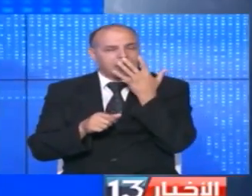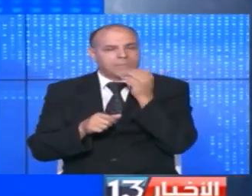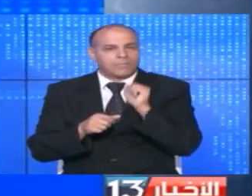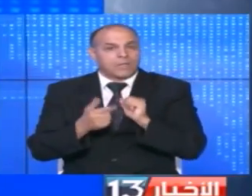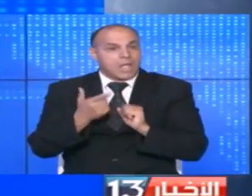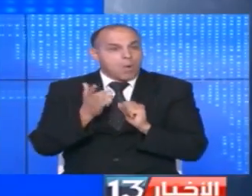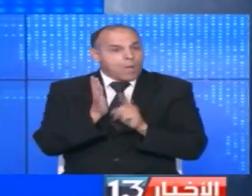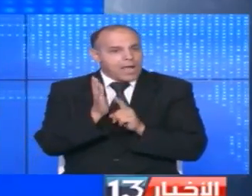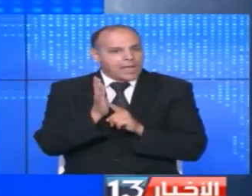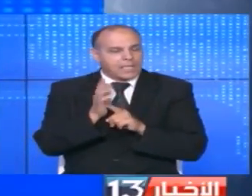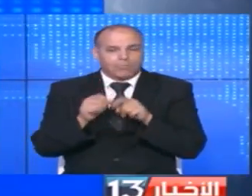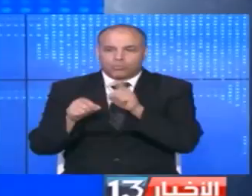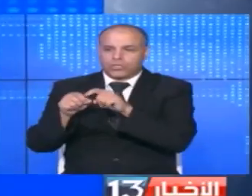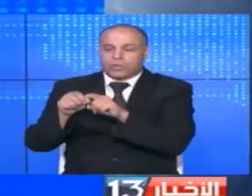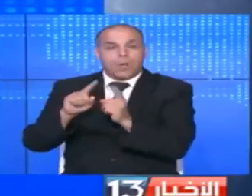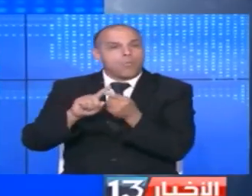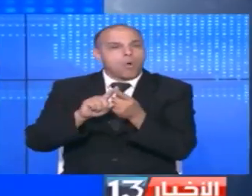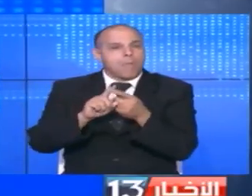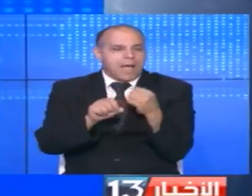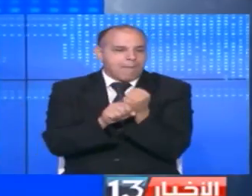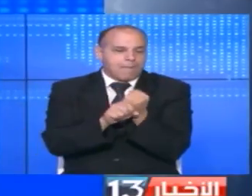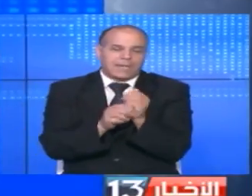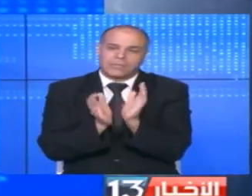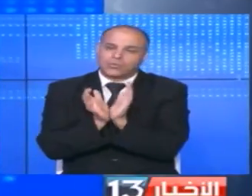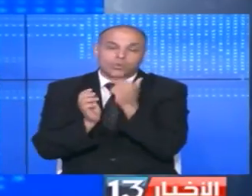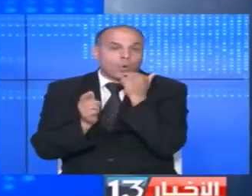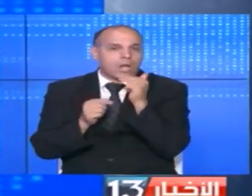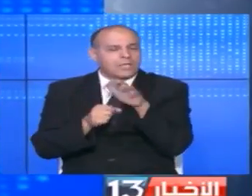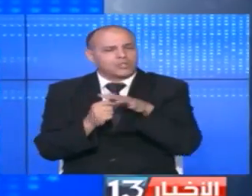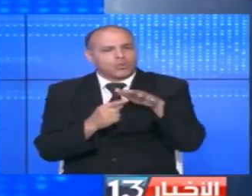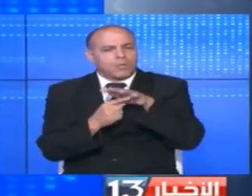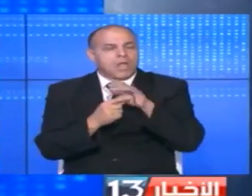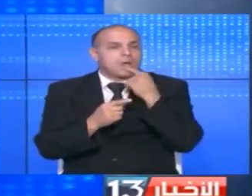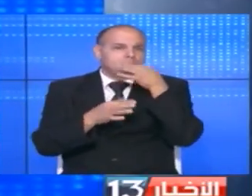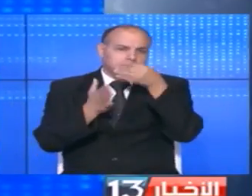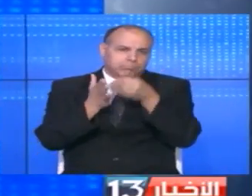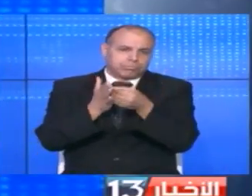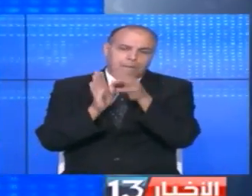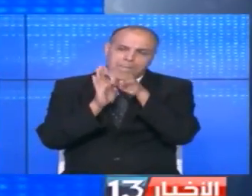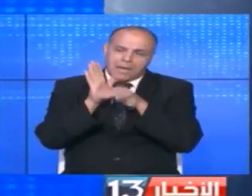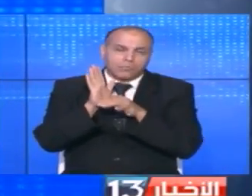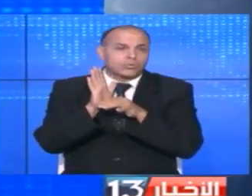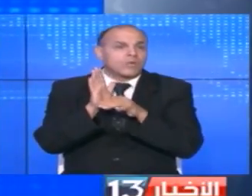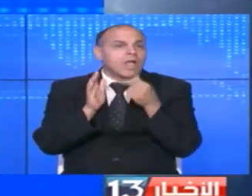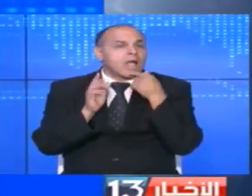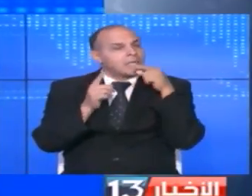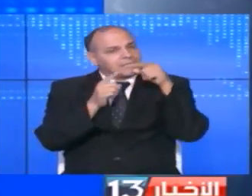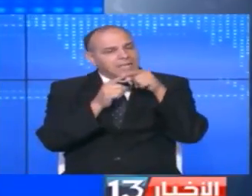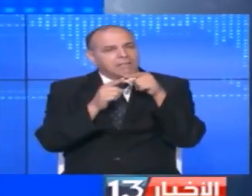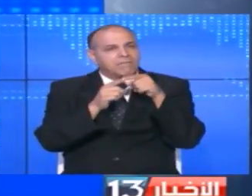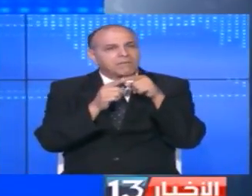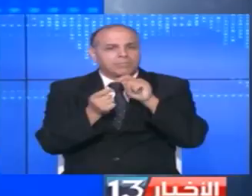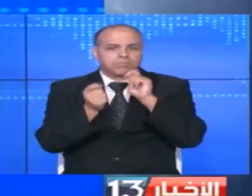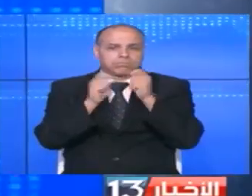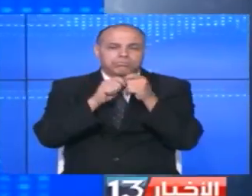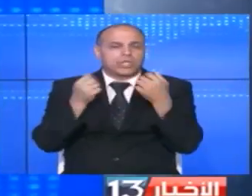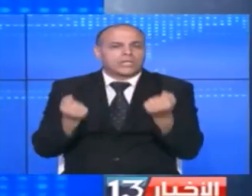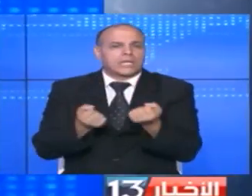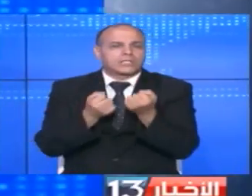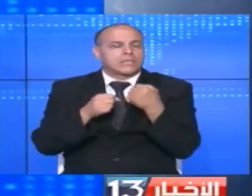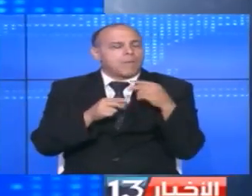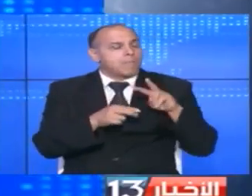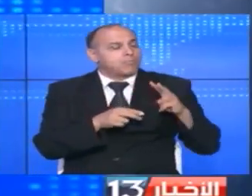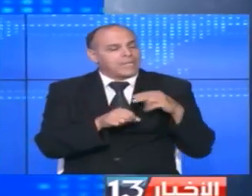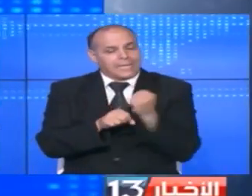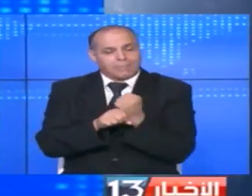واكد المشاركون اهميه العمل الاجتماعي والتفكير في وضع استراتيجيه تهدف الى تحويل هذا النشاط الى مهنه